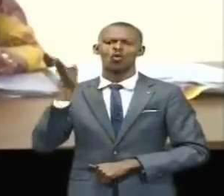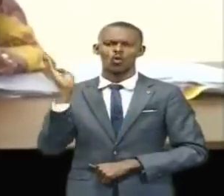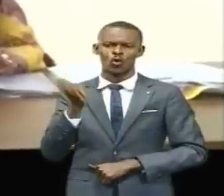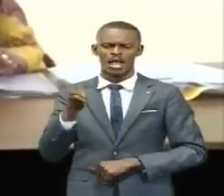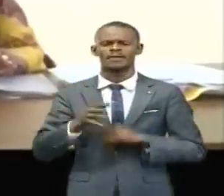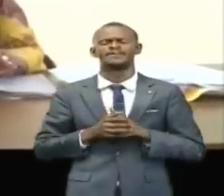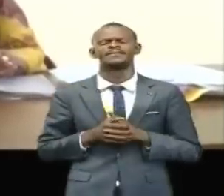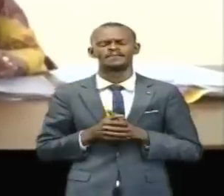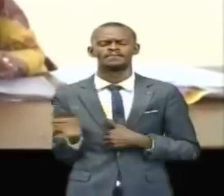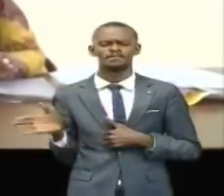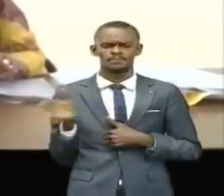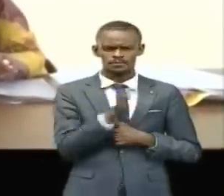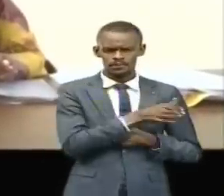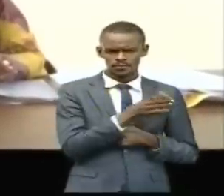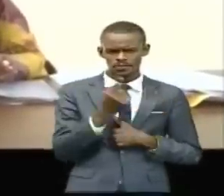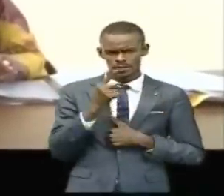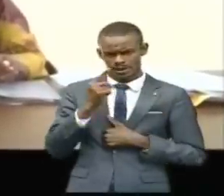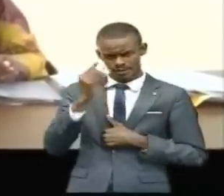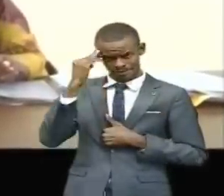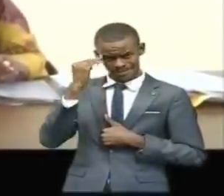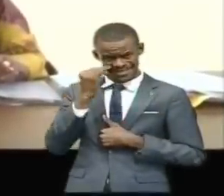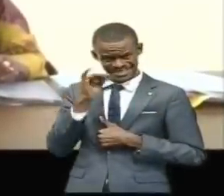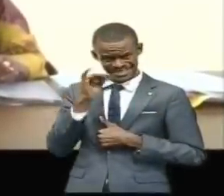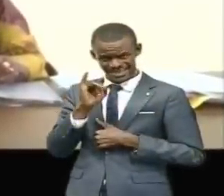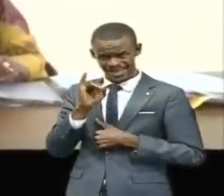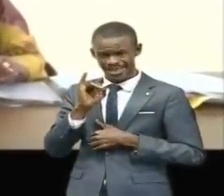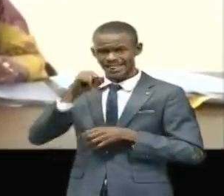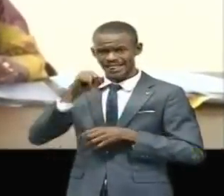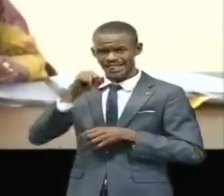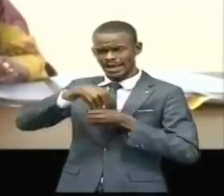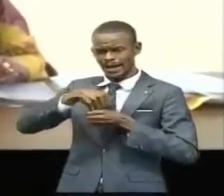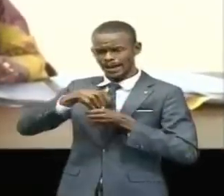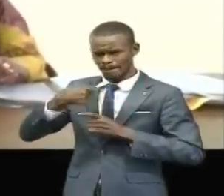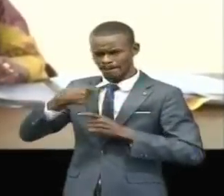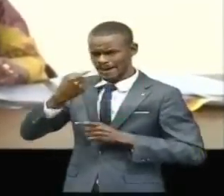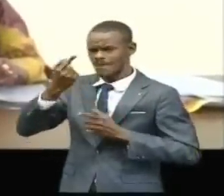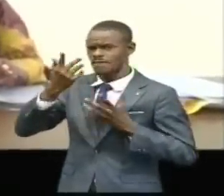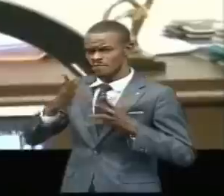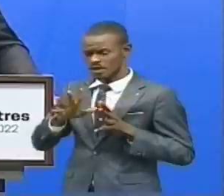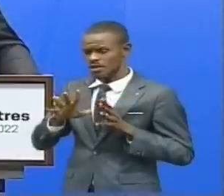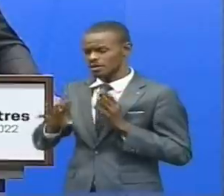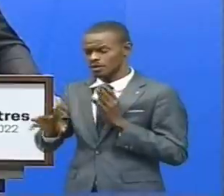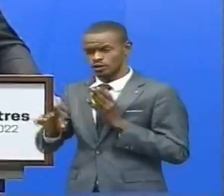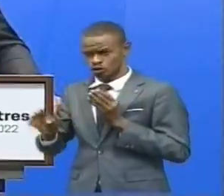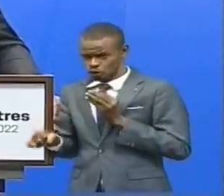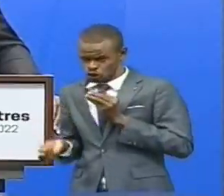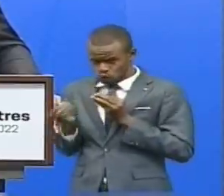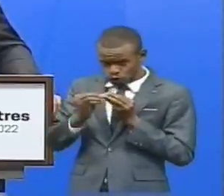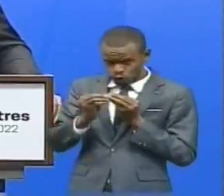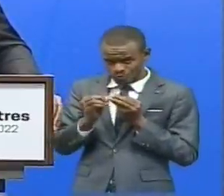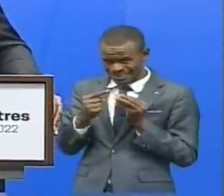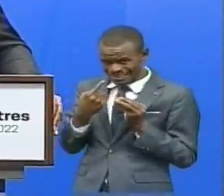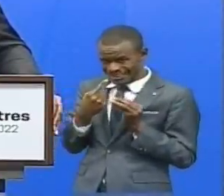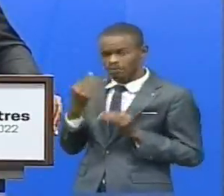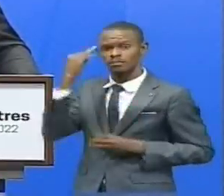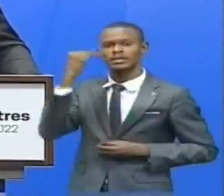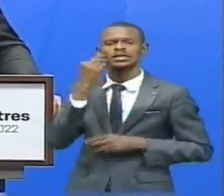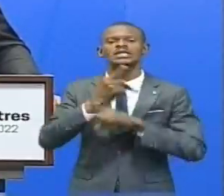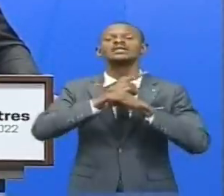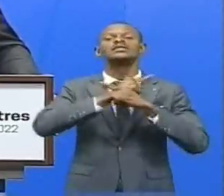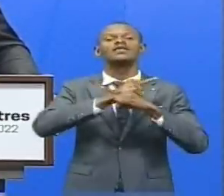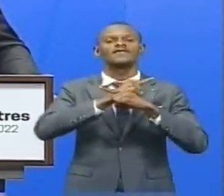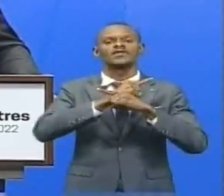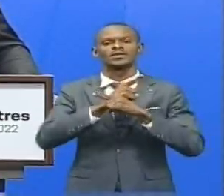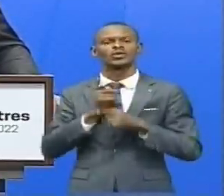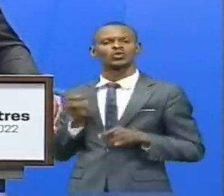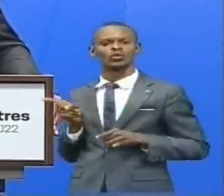Complétant le vice-premier ministre, ministre de l'Intérieur, le ministre de la Défense et ancien combattant, a présenté une synthèse de